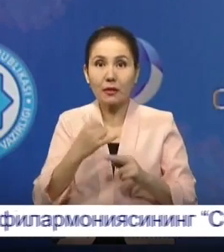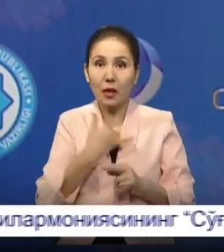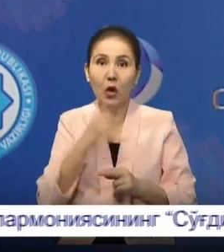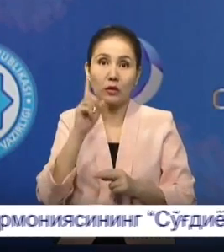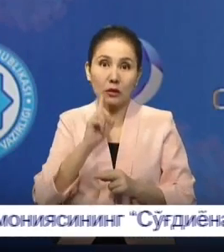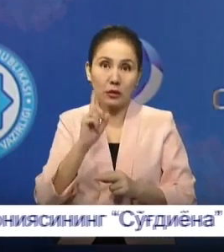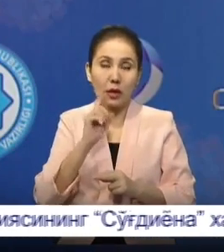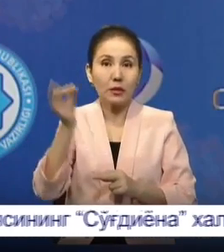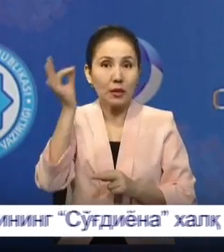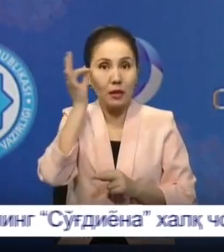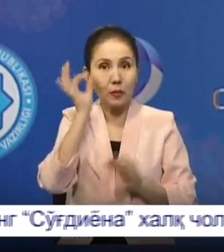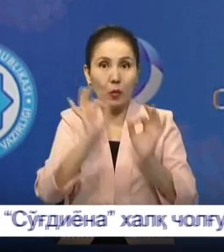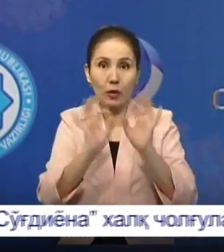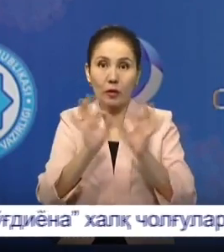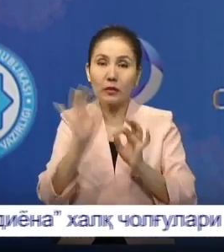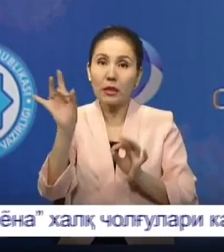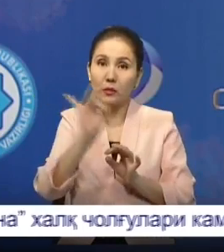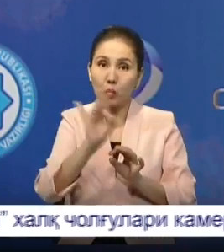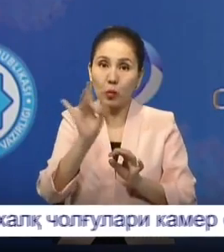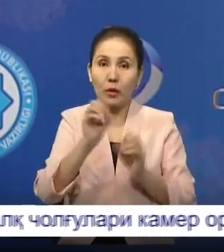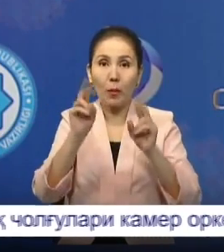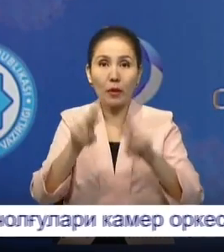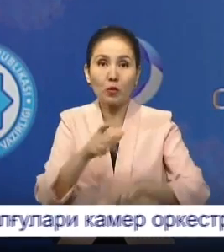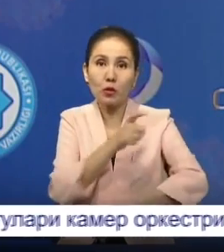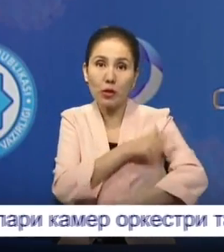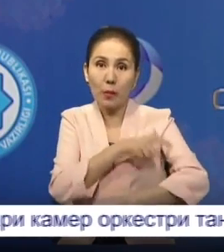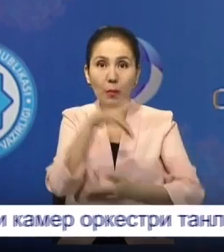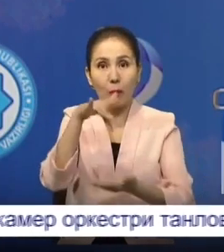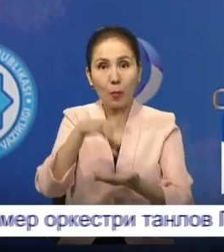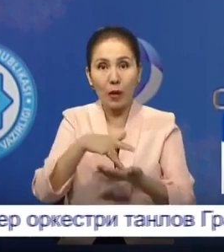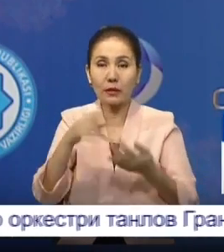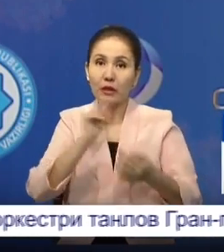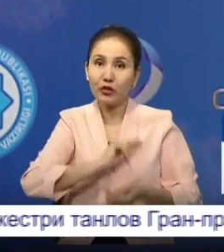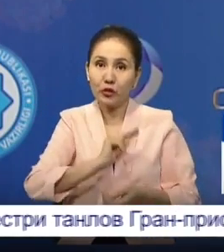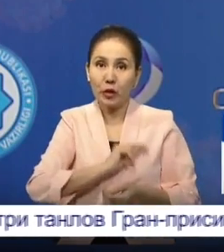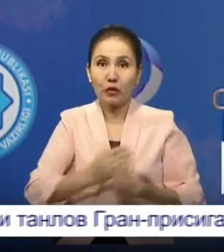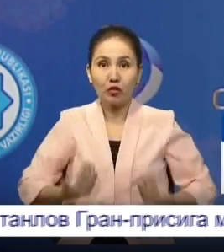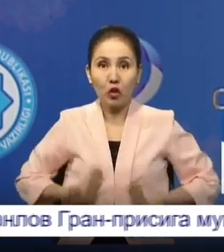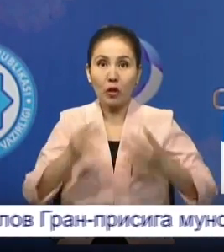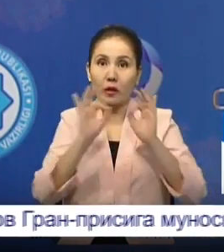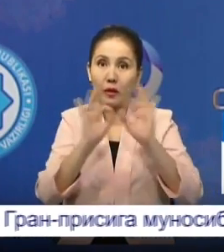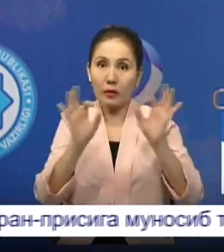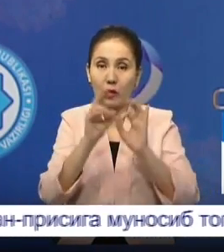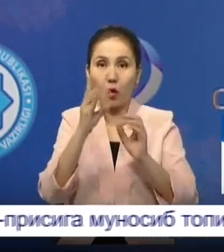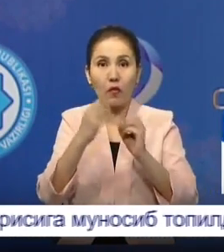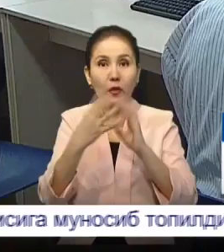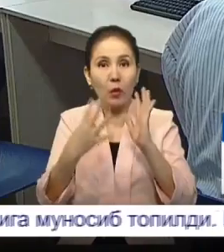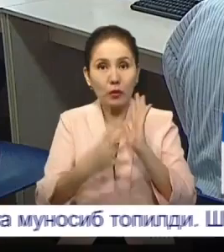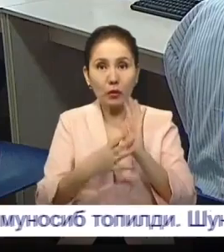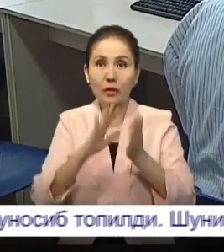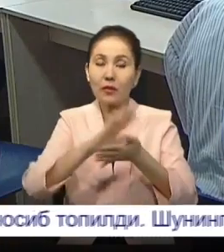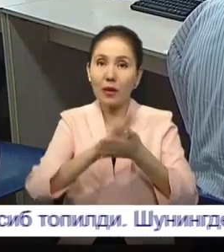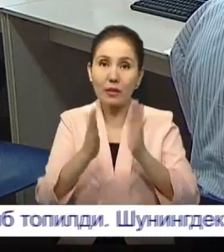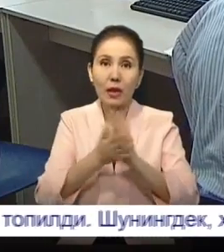shular. Eslatib o'tamiz, siz Respublika maxsus komissiyasining markaziy shtabidan jonli efir orqali COVID-19